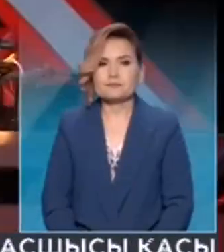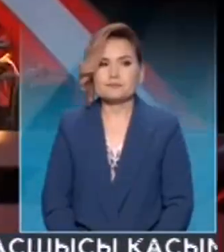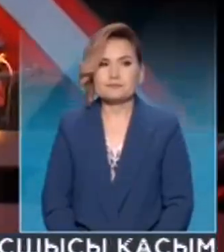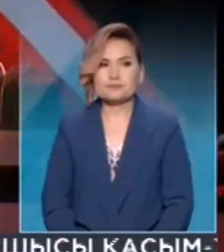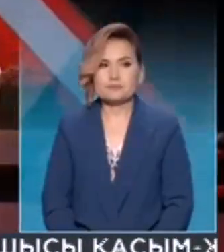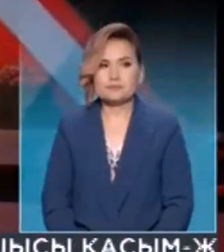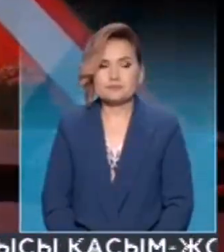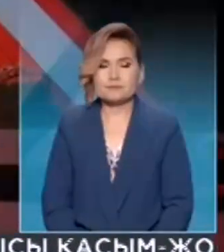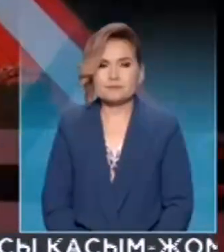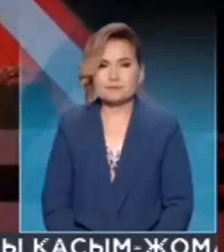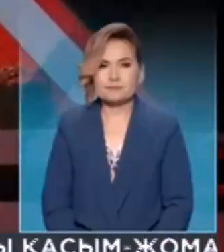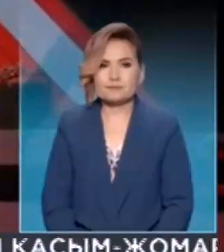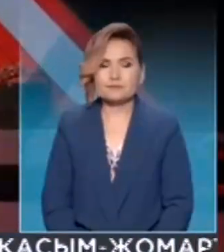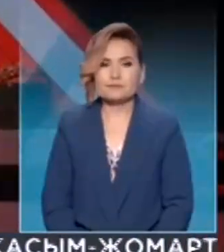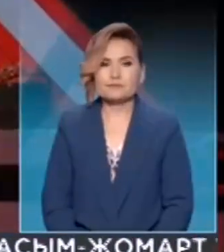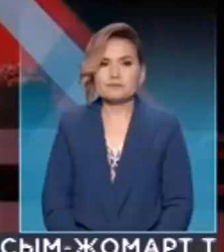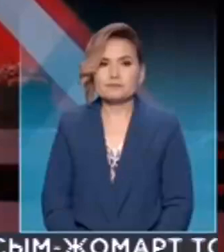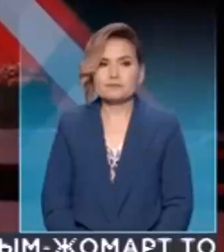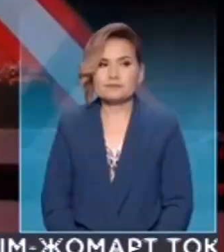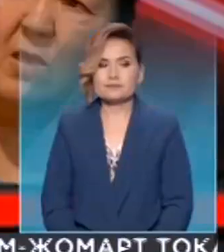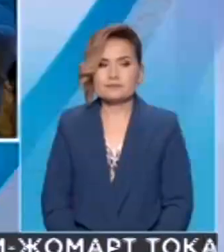ұлттық арнасы, Астана.